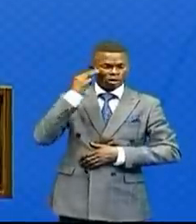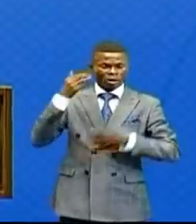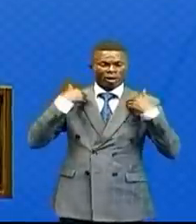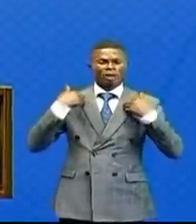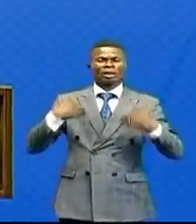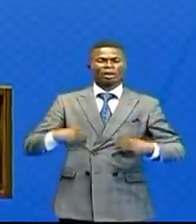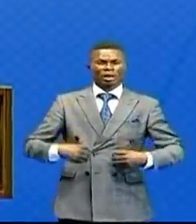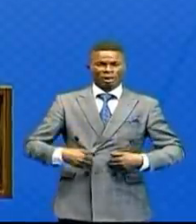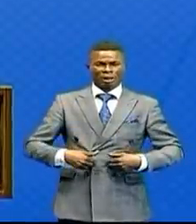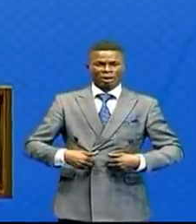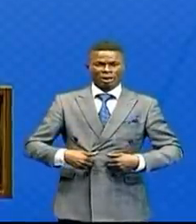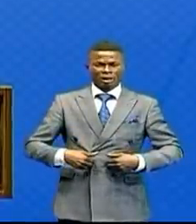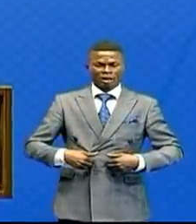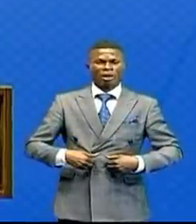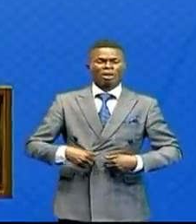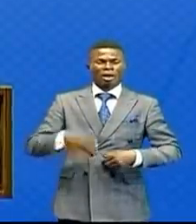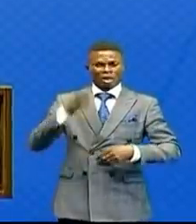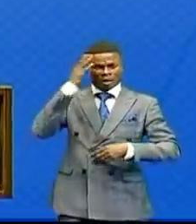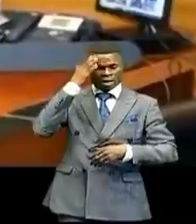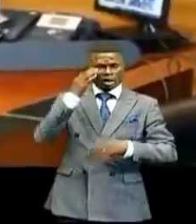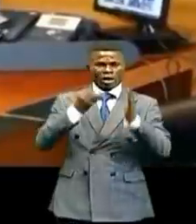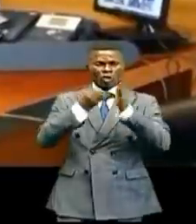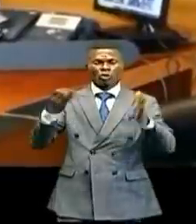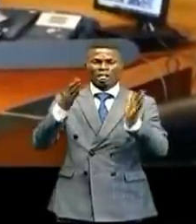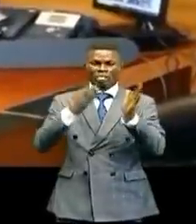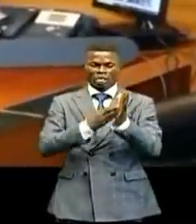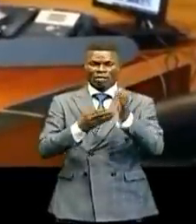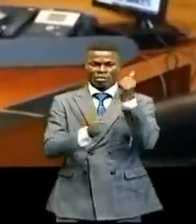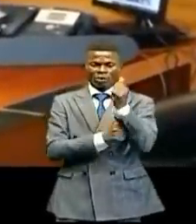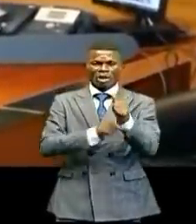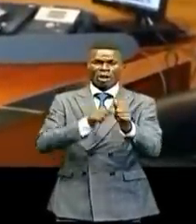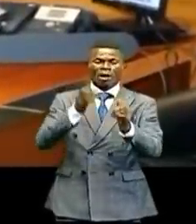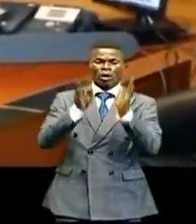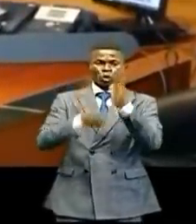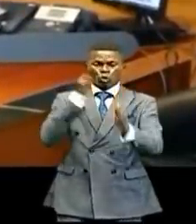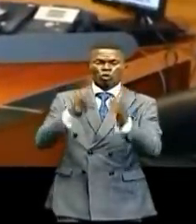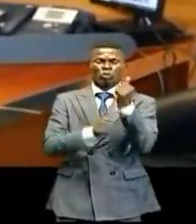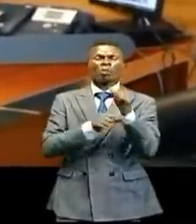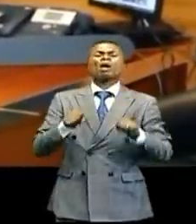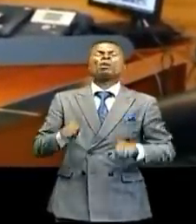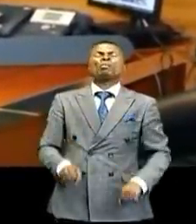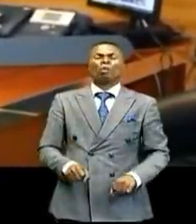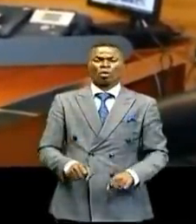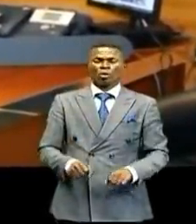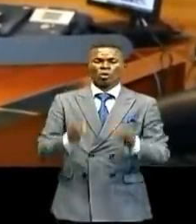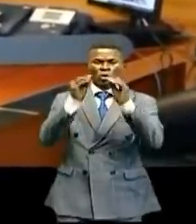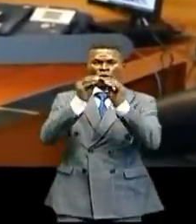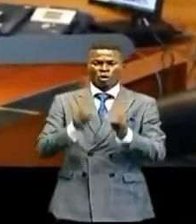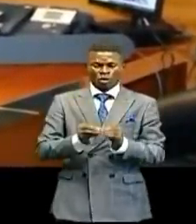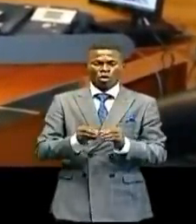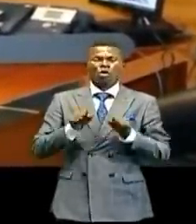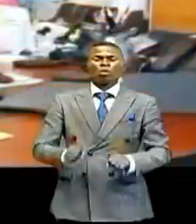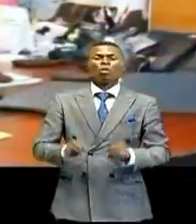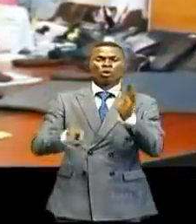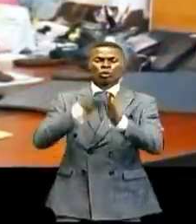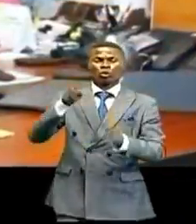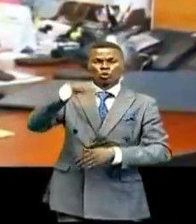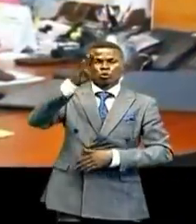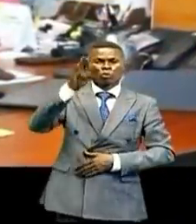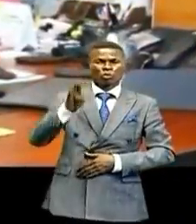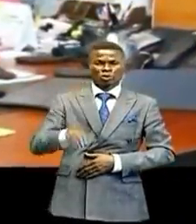ministre de la Santé a fait état de 69 cas, dont 12 décès, donc un taux de létalité de